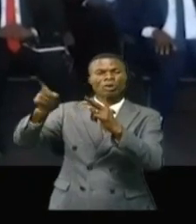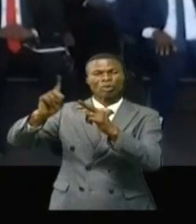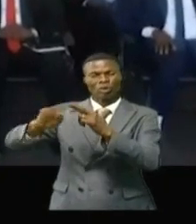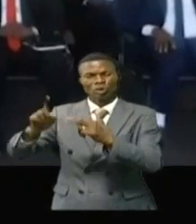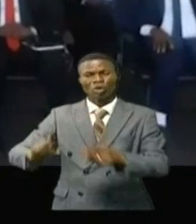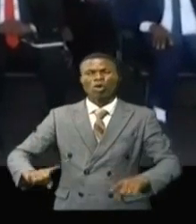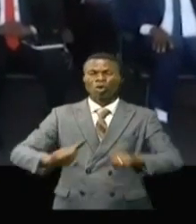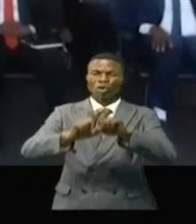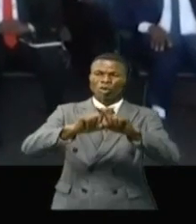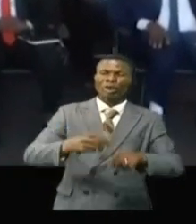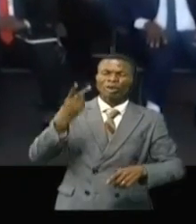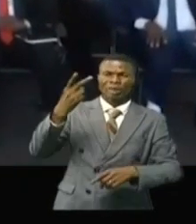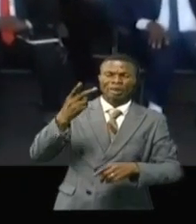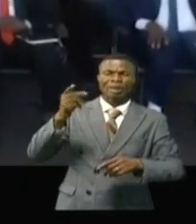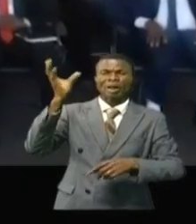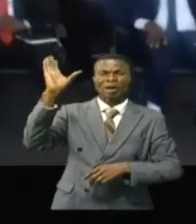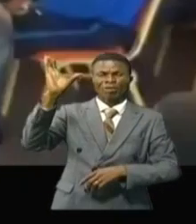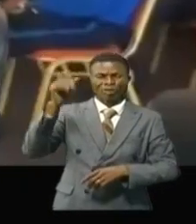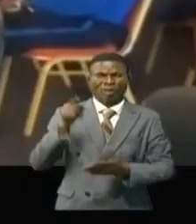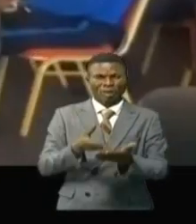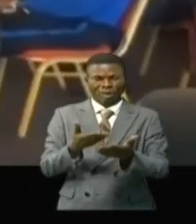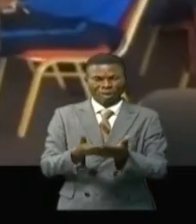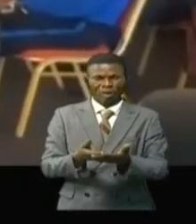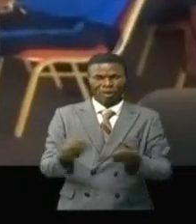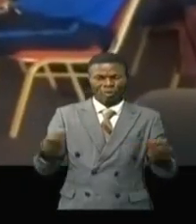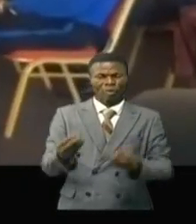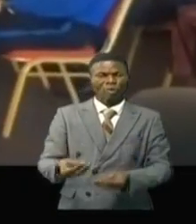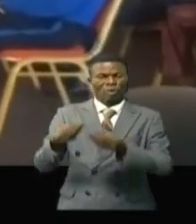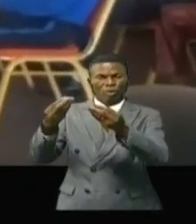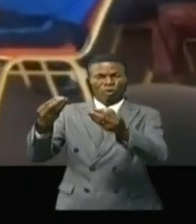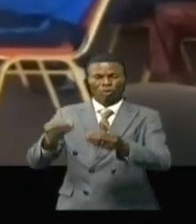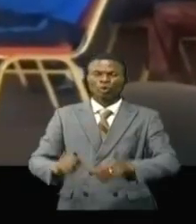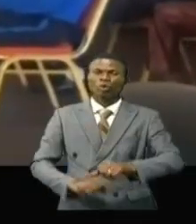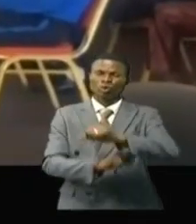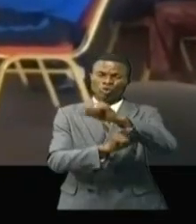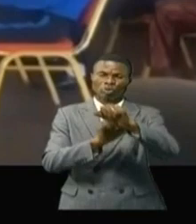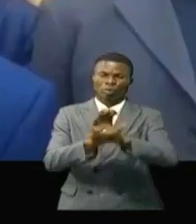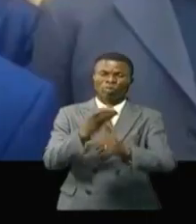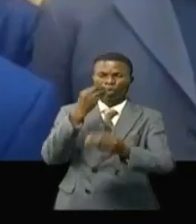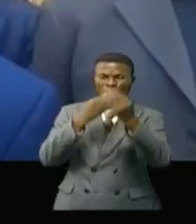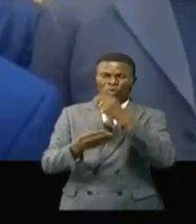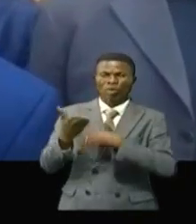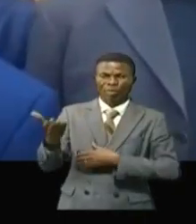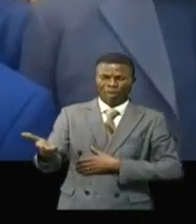conflit opposant le Téké et le Yaka afin de leur apporter une aide humanitaire.